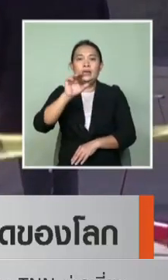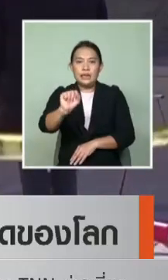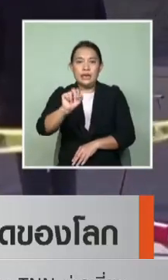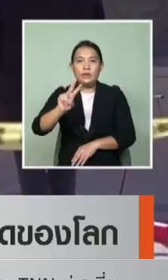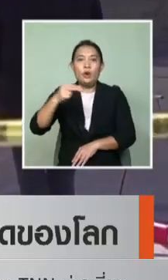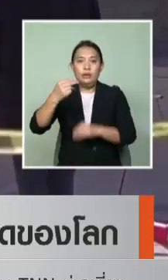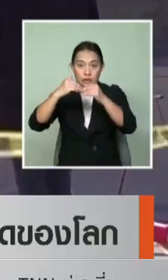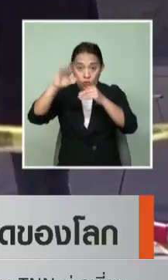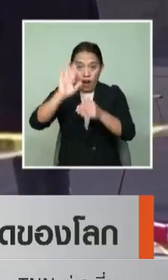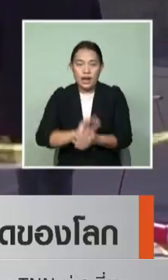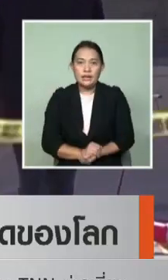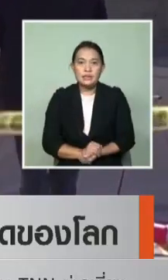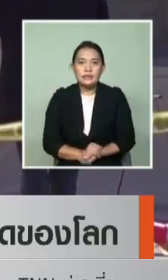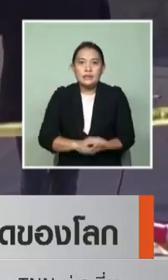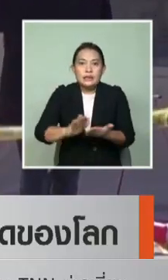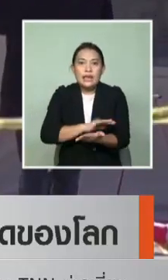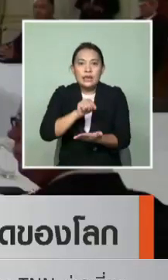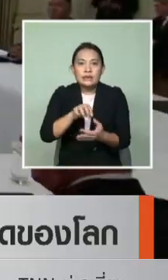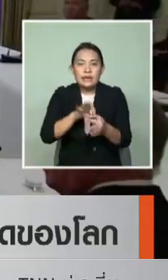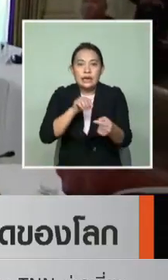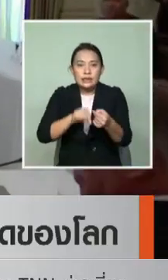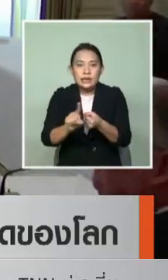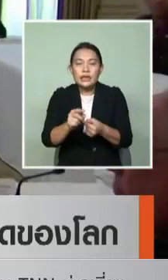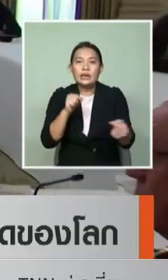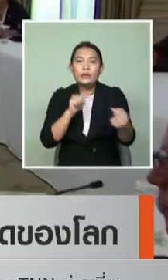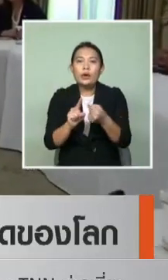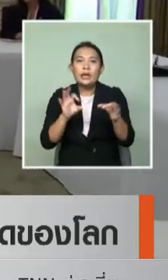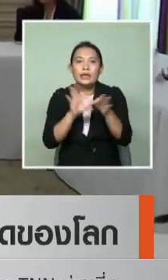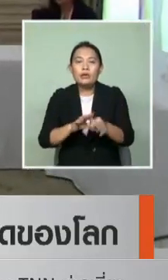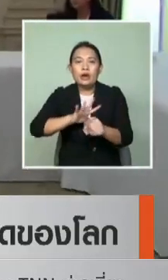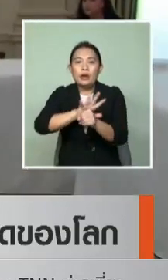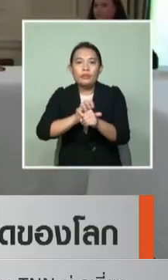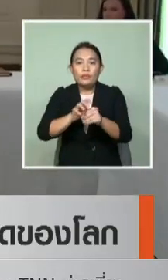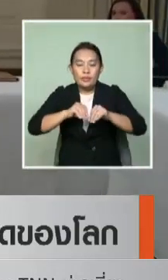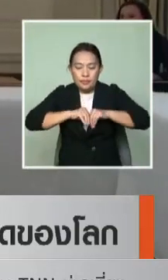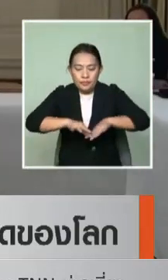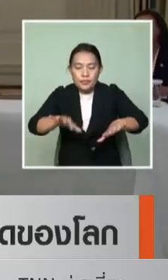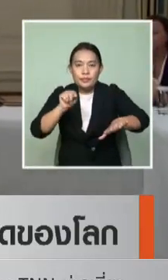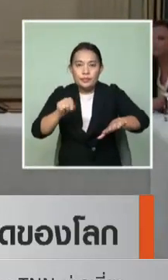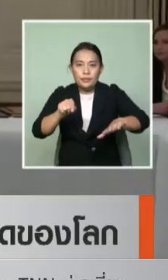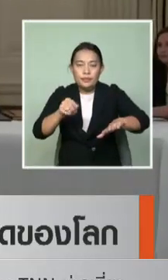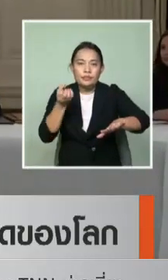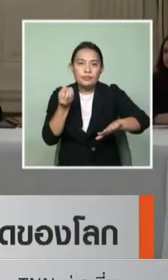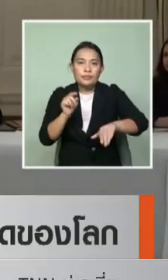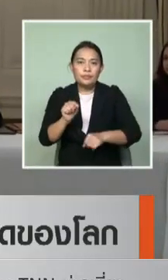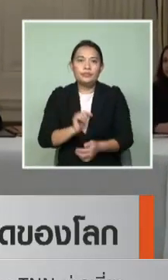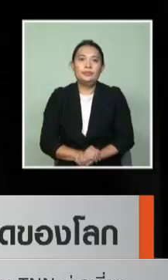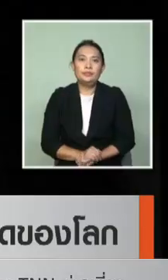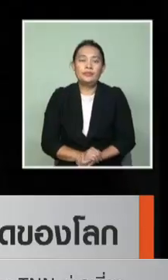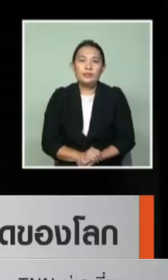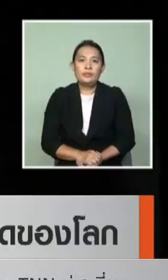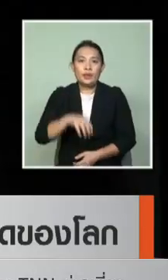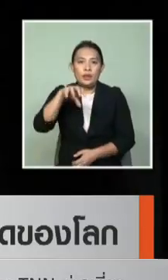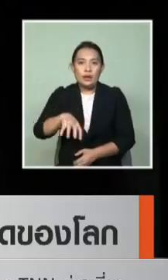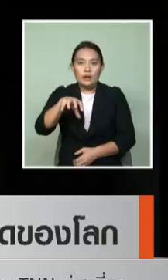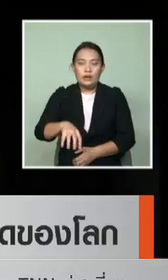ที่มีลักษณะเป็น misinformation เกี่ยวกับสถานการณ์ระบาดของโควิด-19 ค่ะซึ่งเรื่องนี้องค์การอนามัยโลกเ